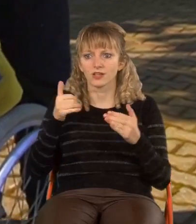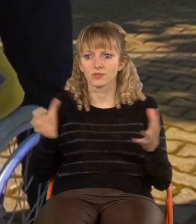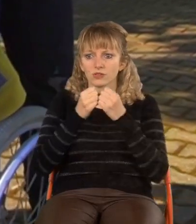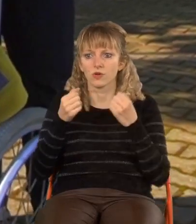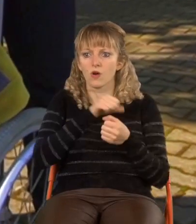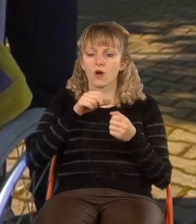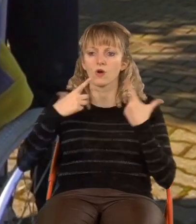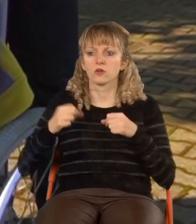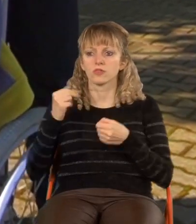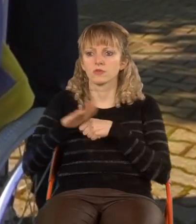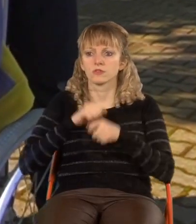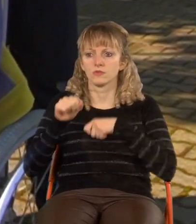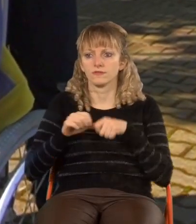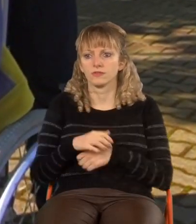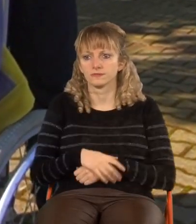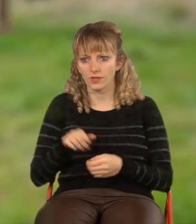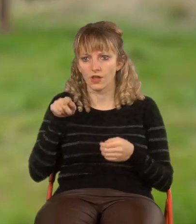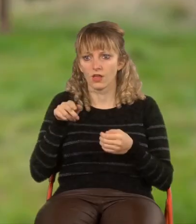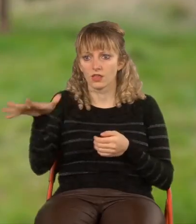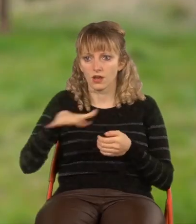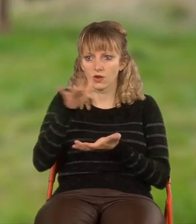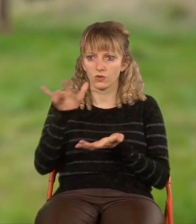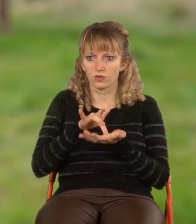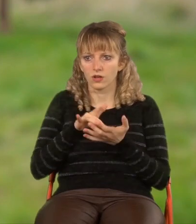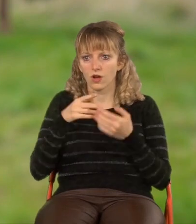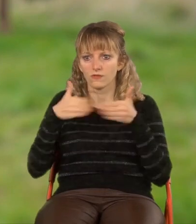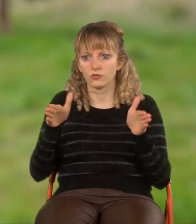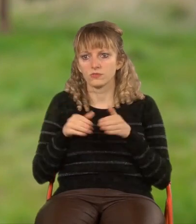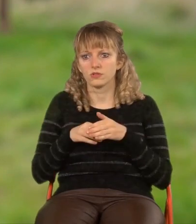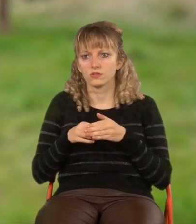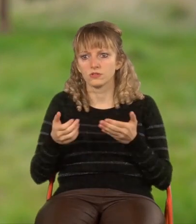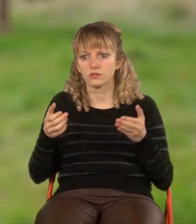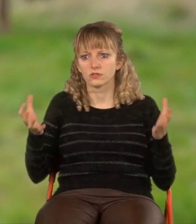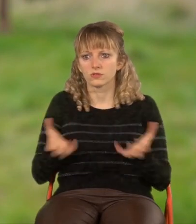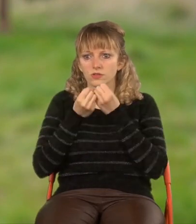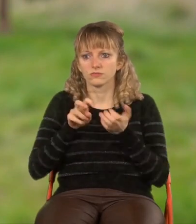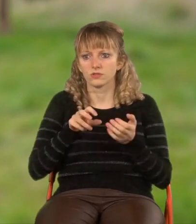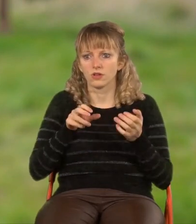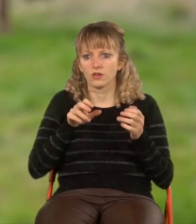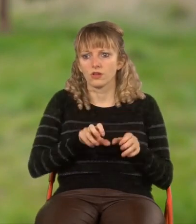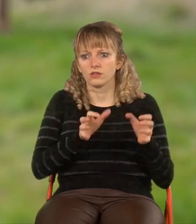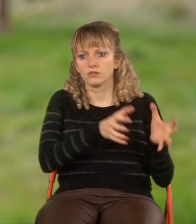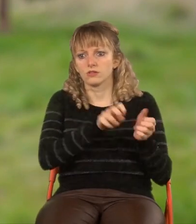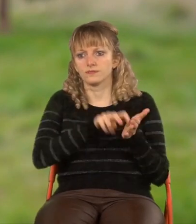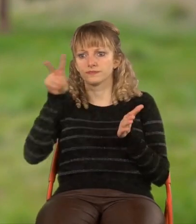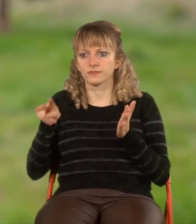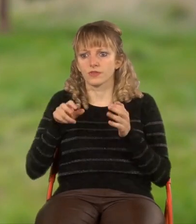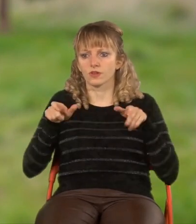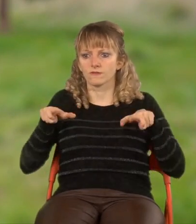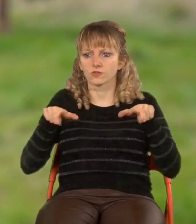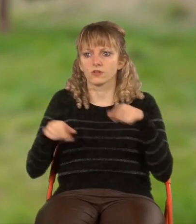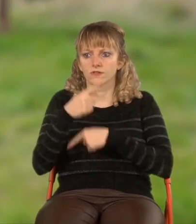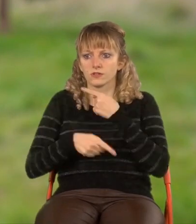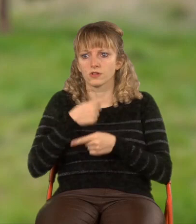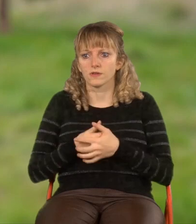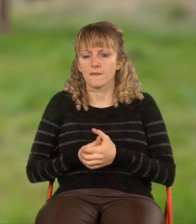osoby niepełnosprawne. Na terenie ośrodka ćwiczyliśmy wkładanie, zsiadanie z